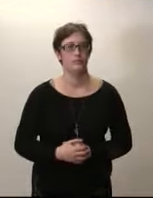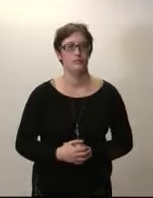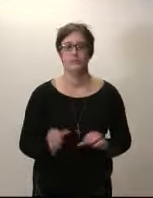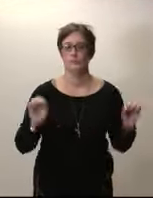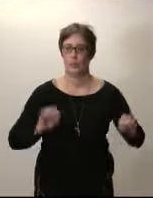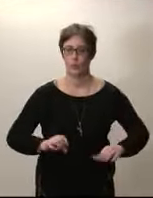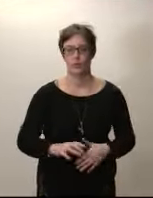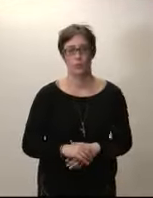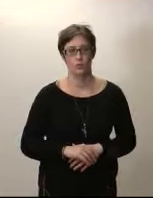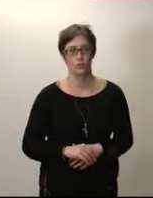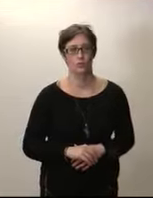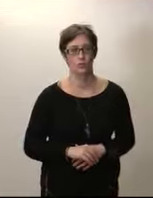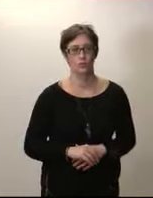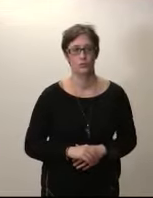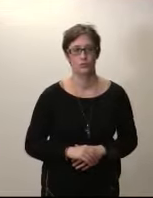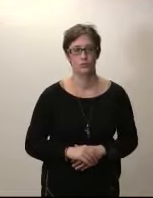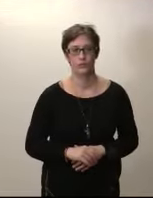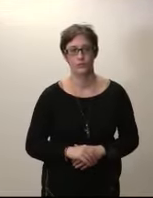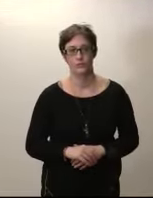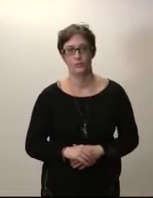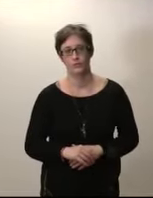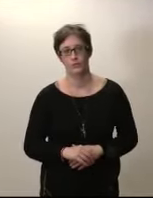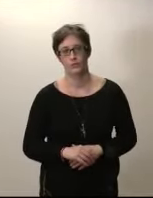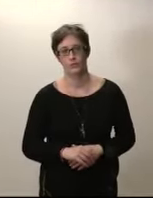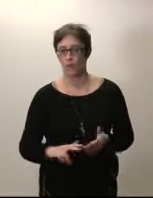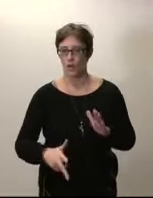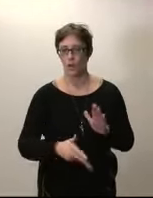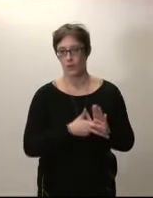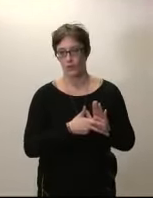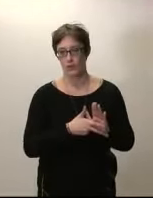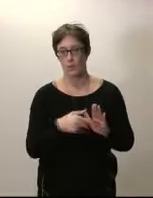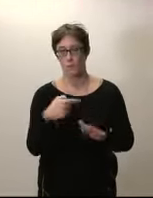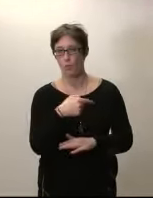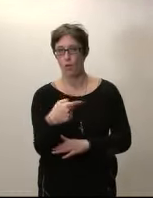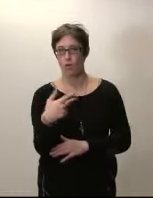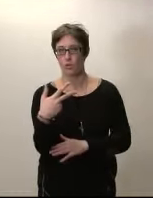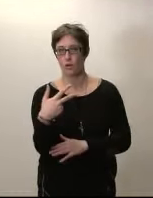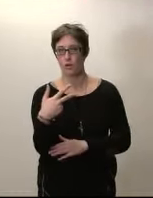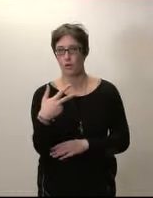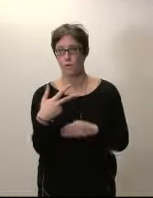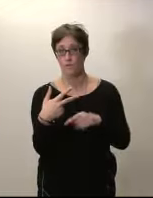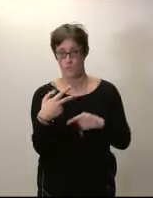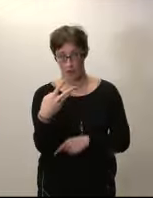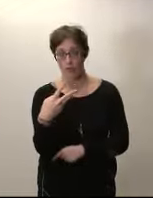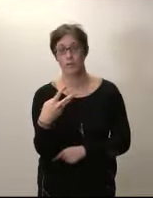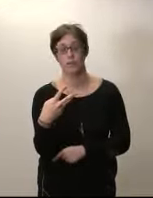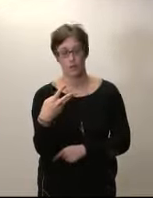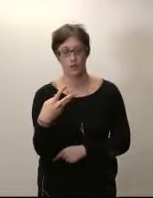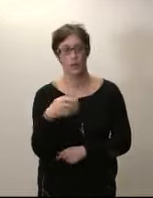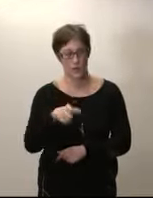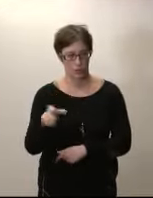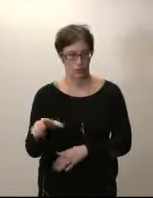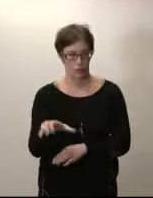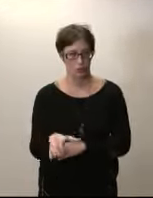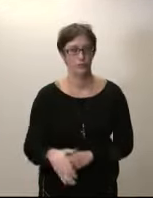D'accord. Donc, votez donc. Ce point est adopté à l'unanimité. Moins 3, moins 4. Moins 4